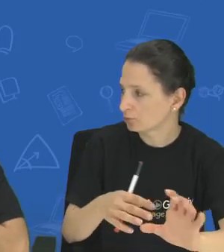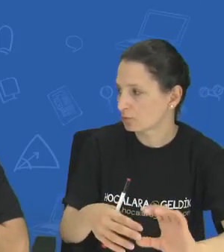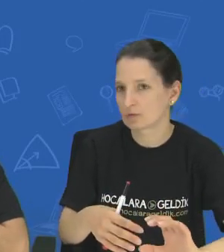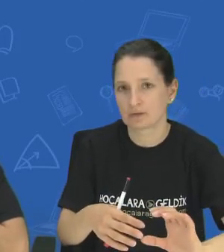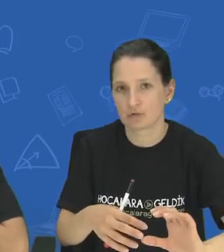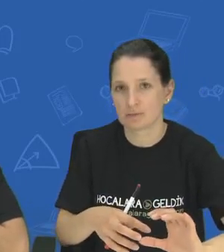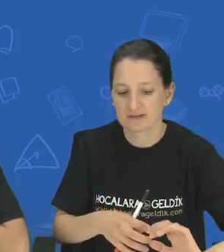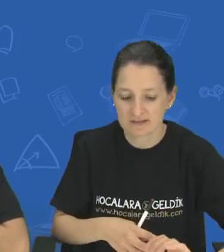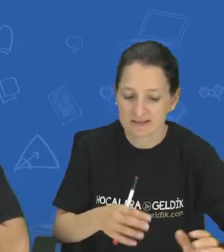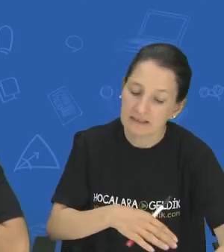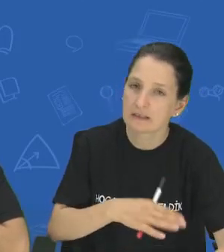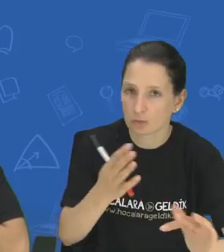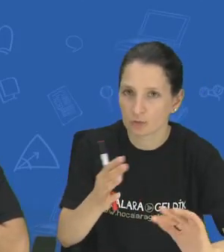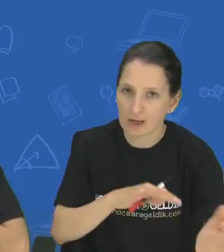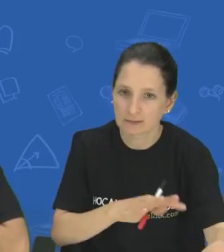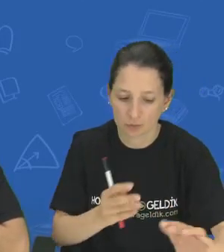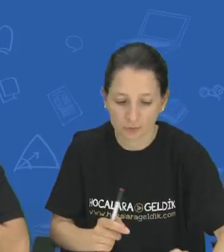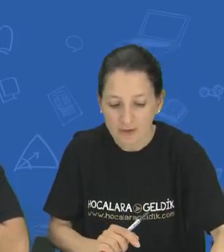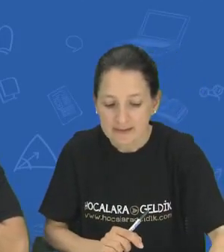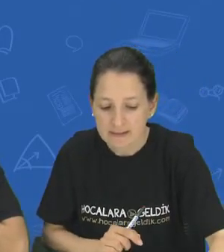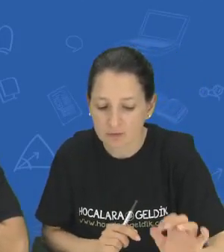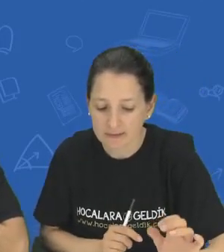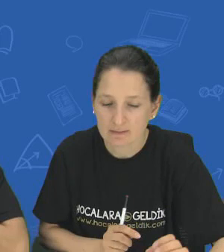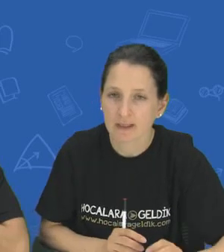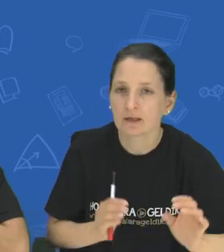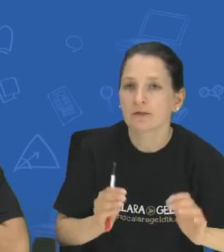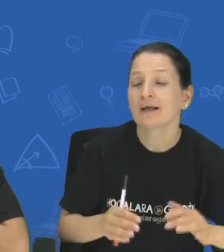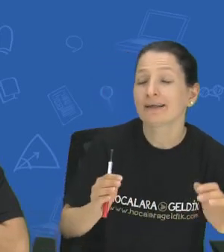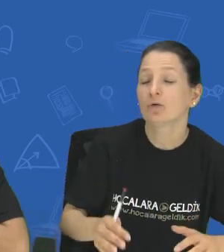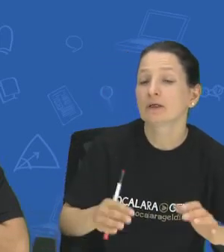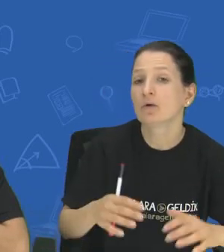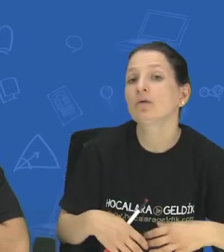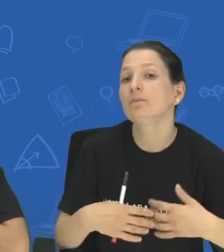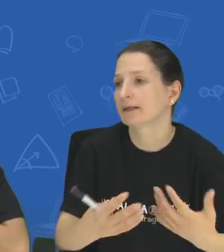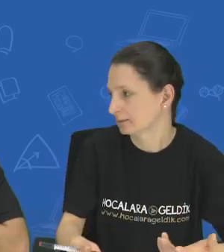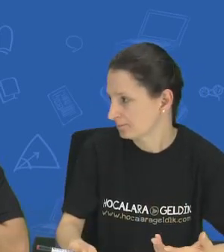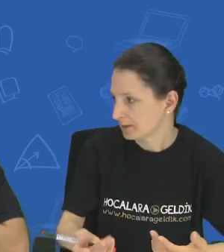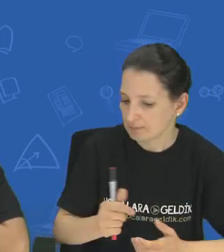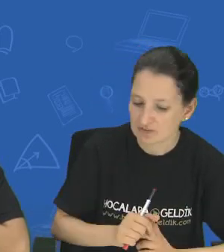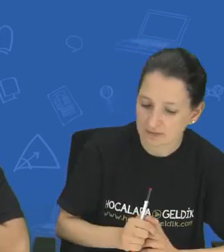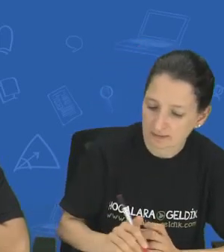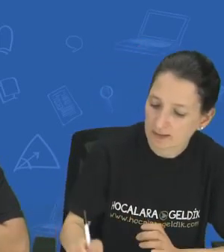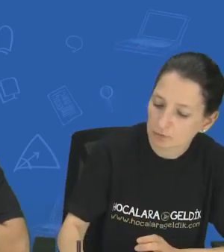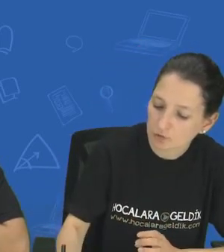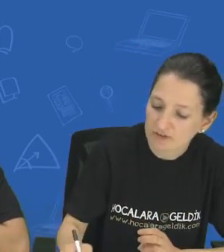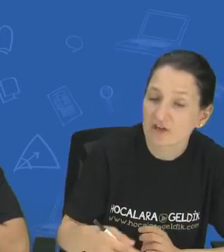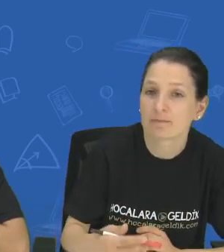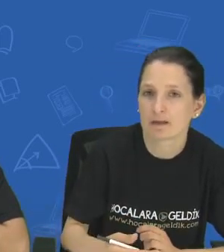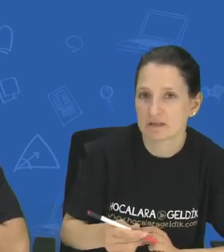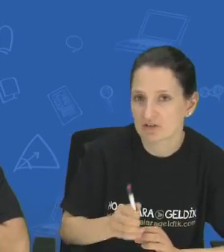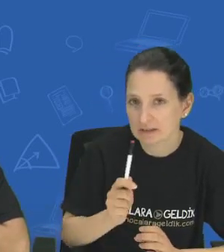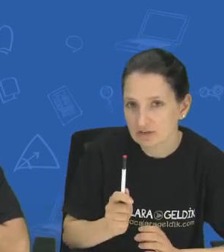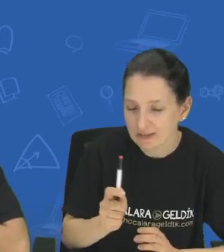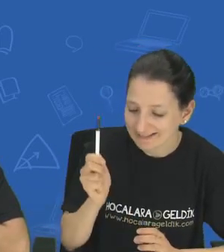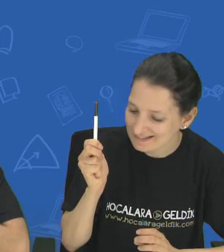an olumsuz da düşünebilirsiniz. İn de oluyor, an da oluyor. İnorganik kimya, yani organik olmayan bileşikleri, karbon atomu